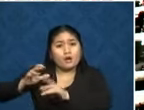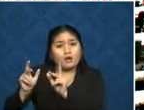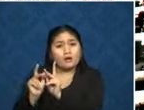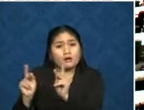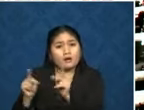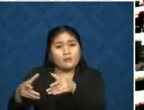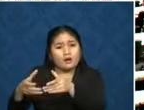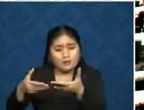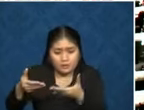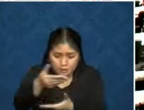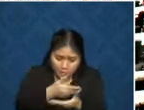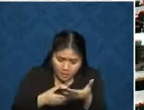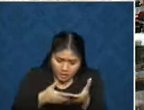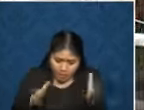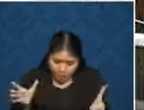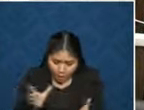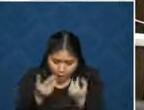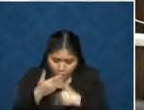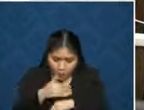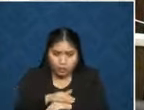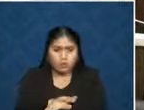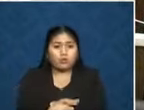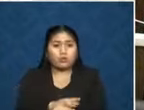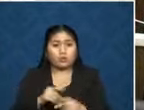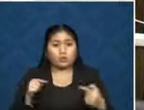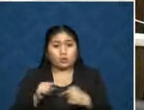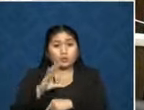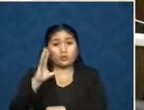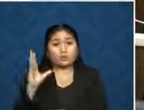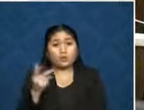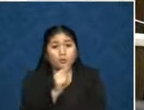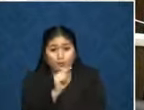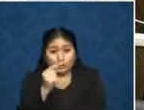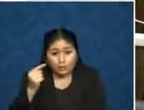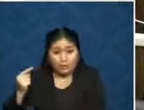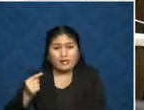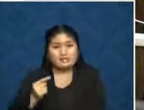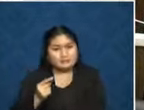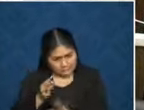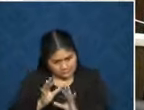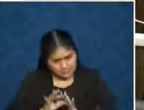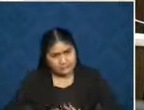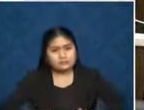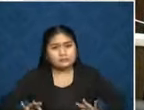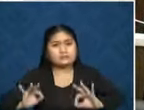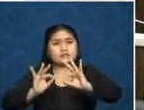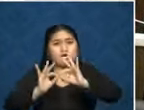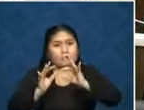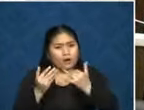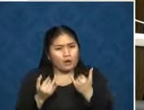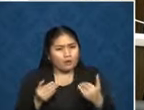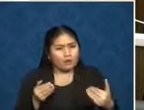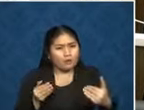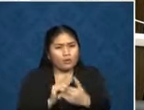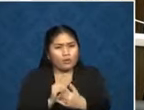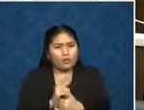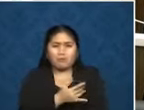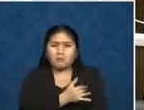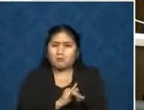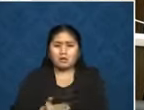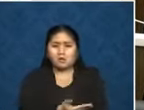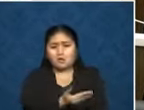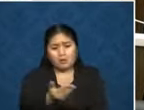จารณาเรื่องการอยู่ร่วมกันของสังคมในยุคปัญญาประดิษฐ์เนี่ยเป็นเรื่องสำคัญซึ่งจริงๆเพื่อนสม